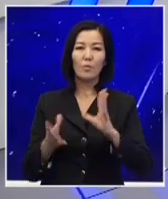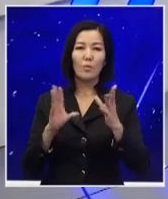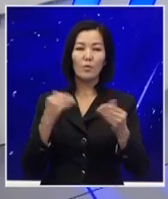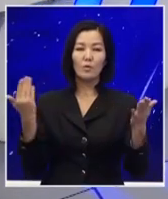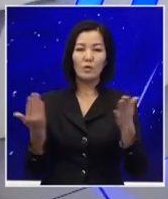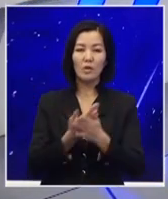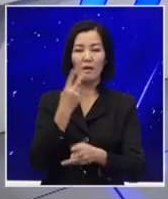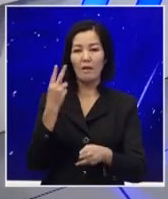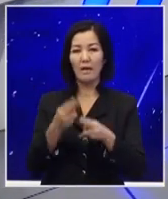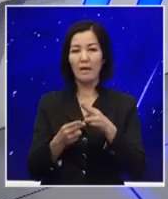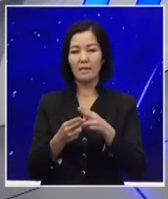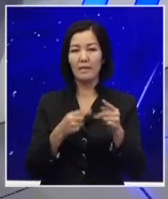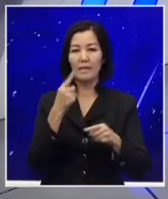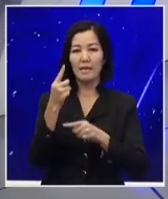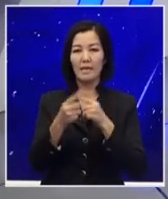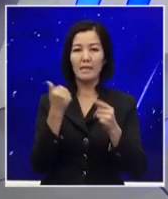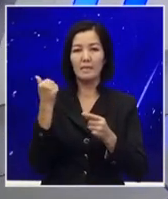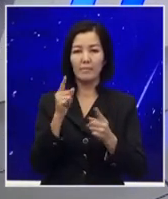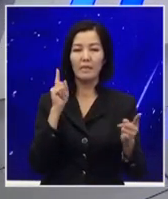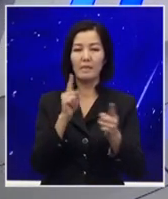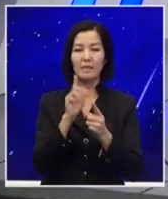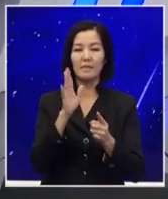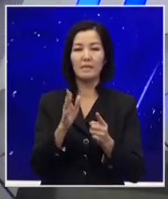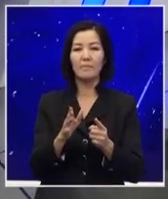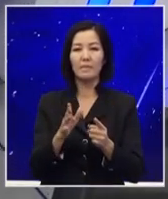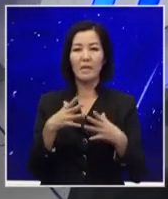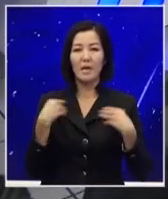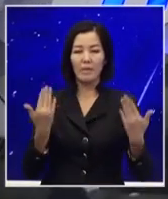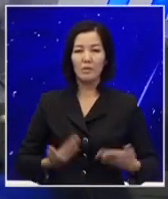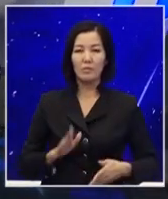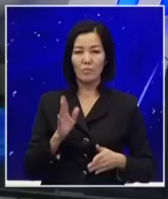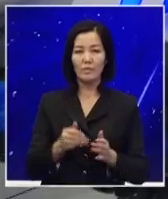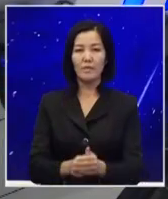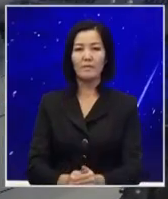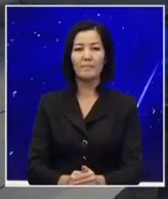Қадырмен дүгірермен бүгінге айтар ақпарат осы. Дүйсенбіде амандықта сауықтыға ұшайық.